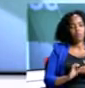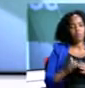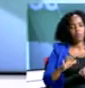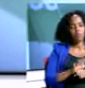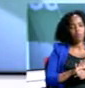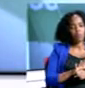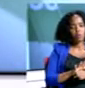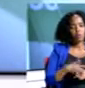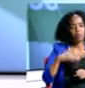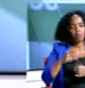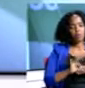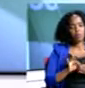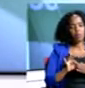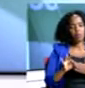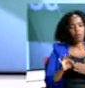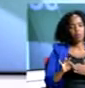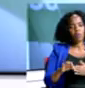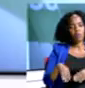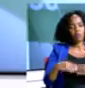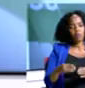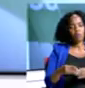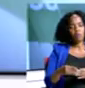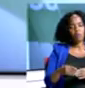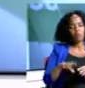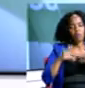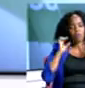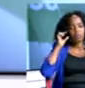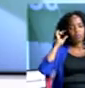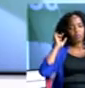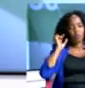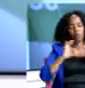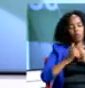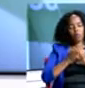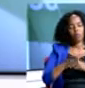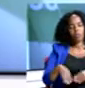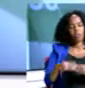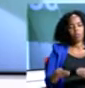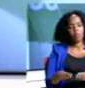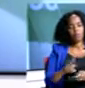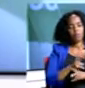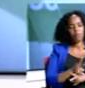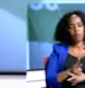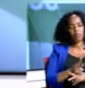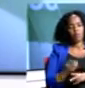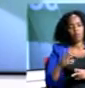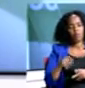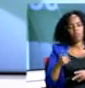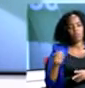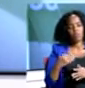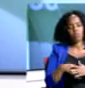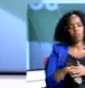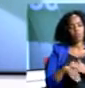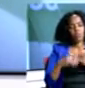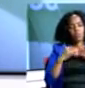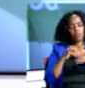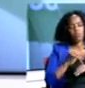forming gutame bilbilli safudatame masking kenname fi wanini ufirra egachu dandaw qabittimame awas ke sat yomallatto nakasi